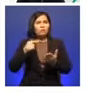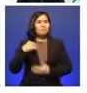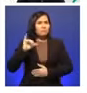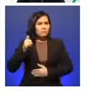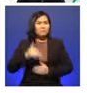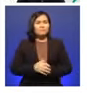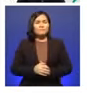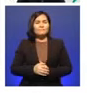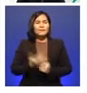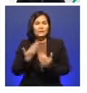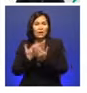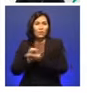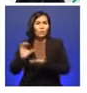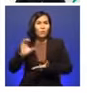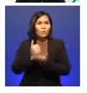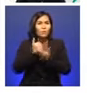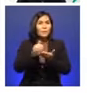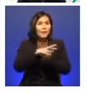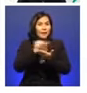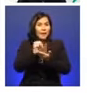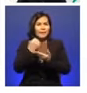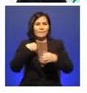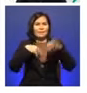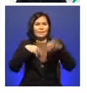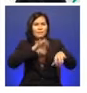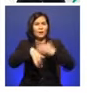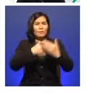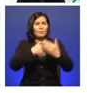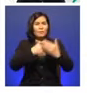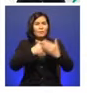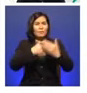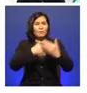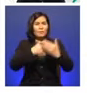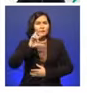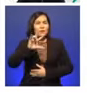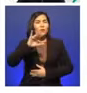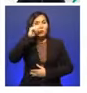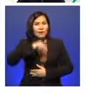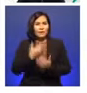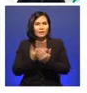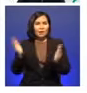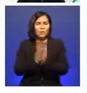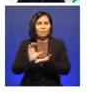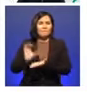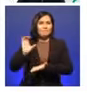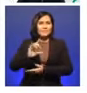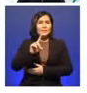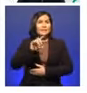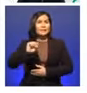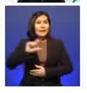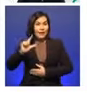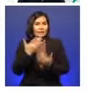ท้อนคล้ายๆกันนะครับคือมหาวิทยาลัย83แห่งปี65เราได้รับงบประมาณประมาณแสนล้านนะครับเป็นรายจ่ายบุคลากร